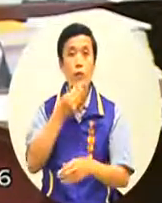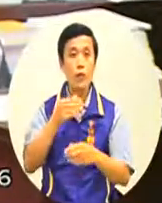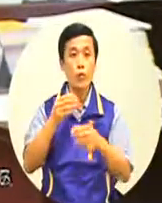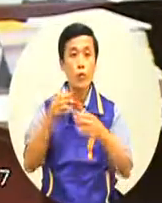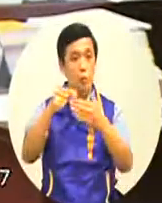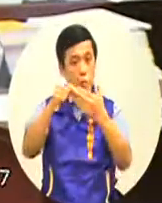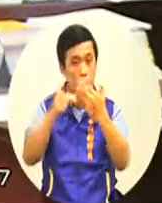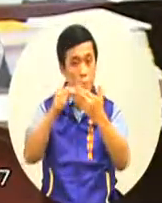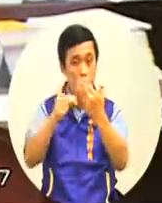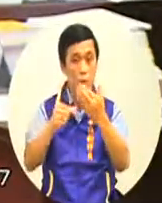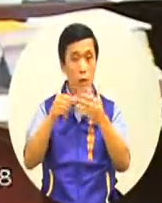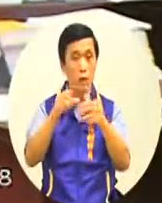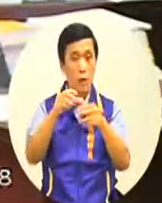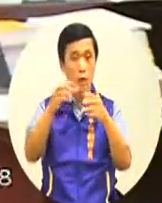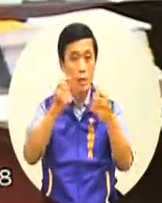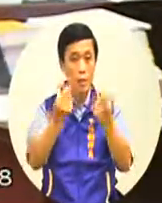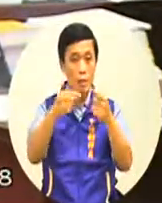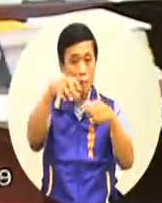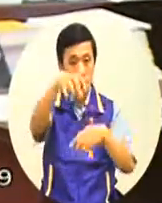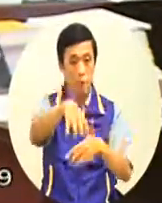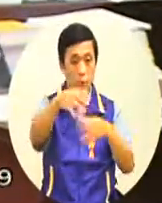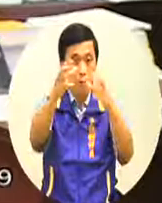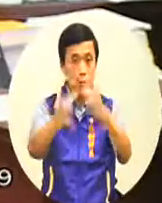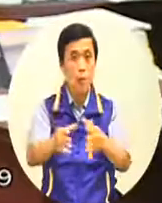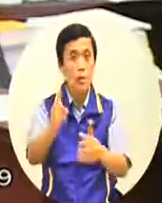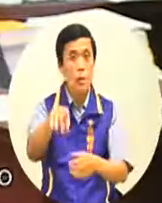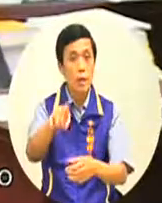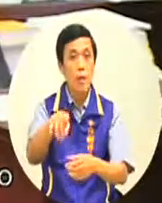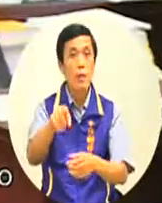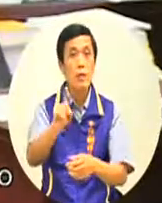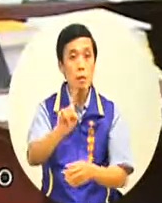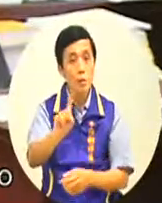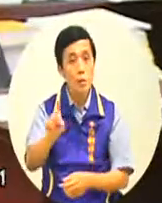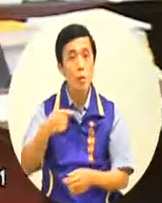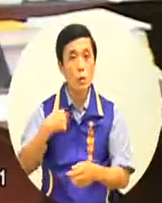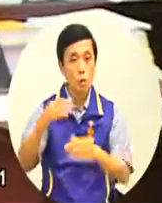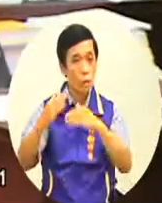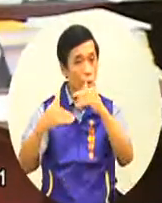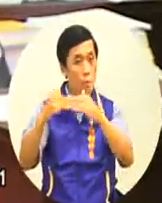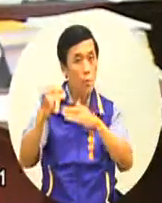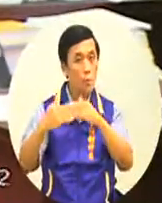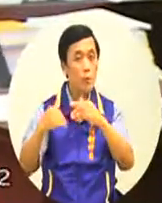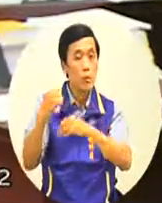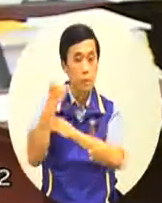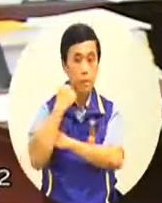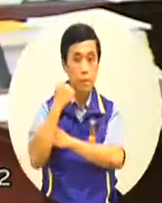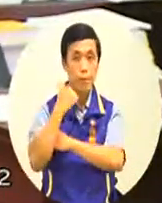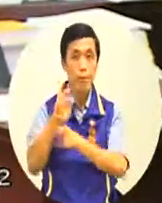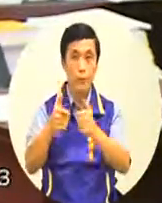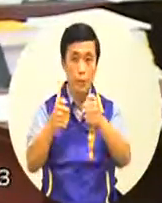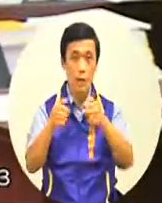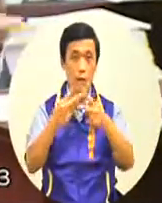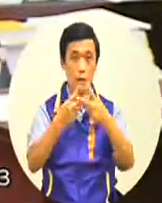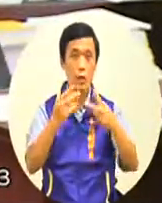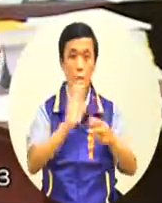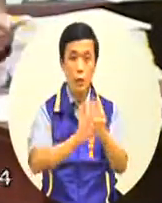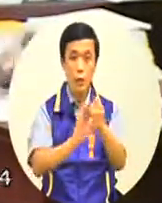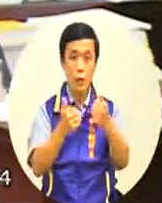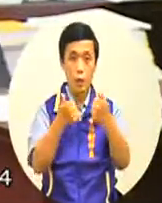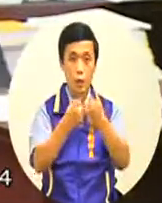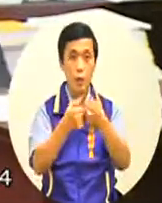点的一些实际上的作为，我们再去做一些努力啦。那也谢谢客委会，谢谢